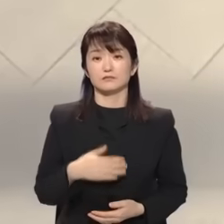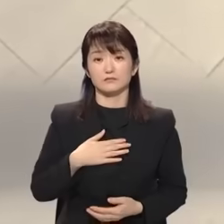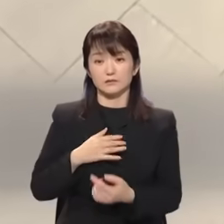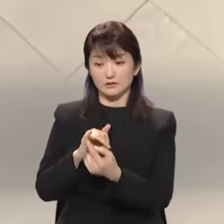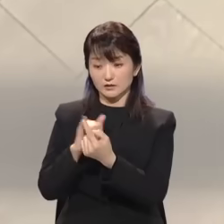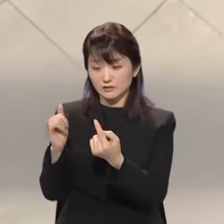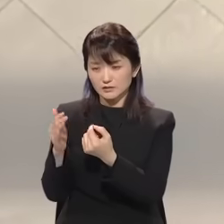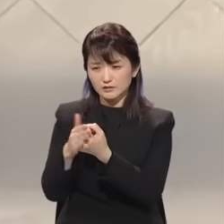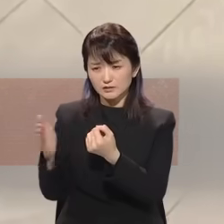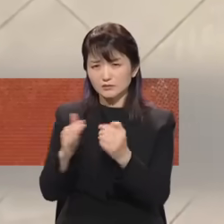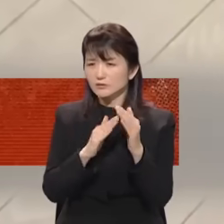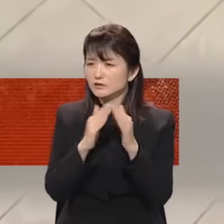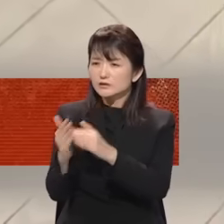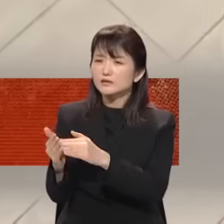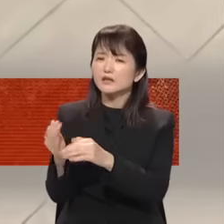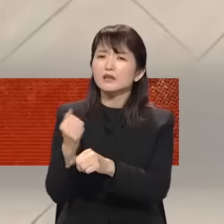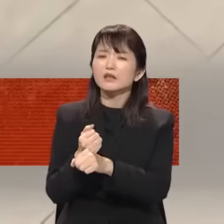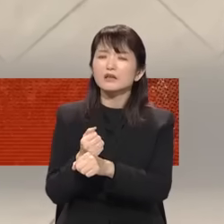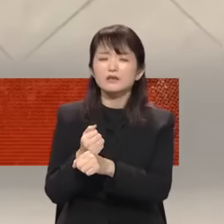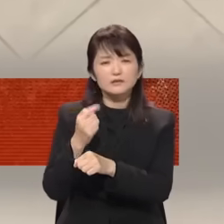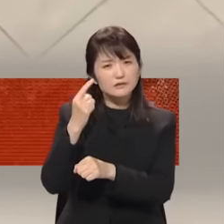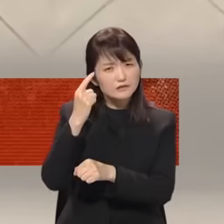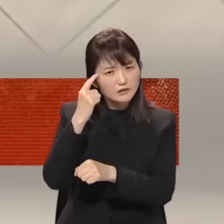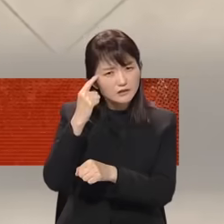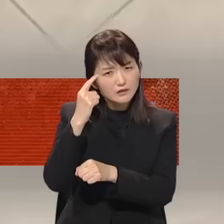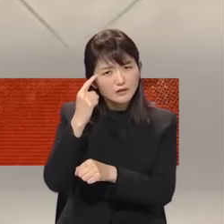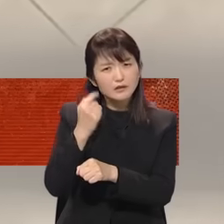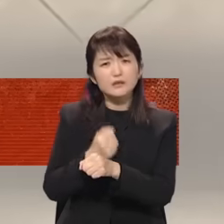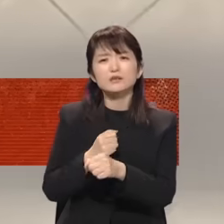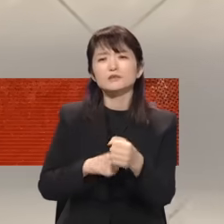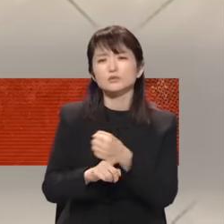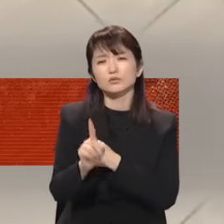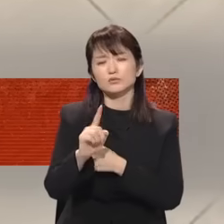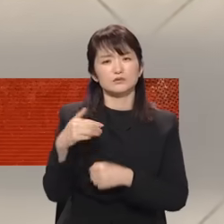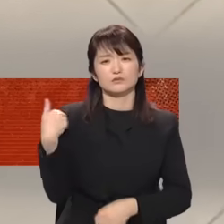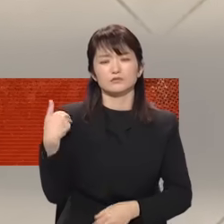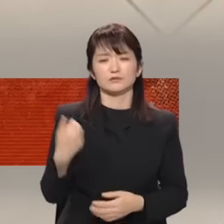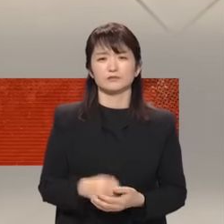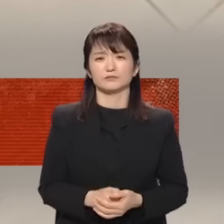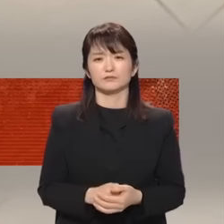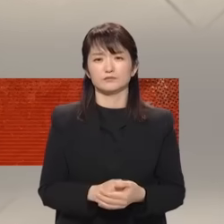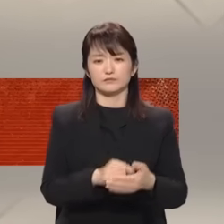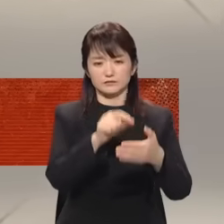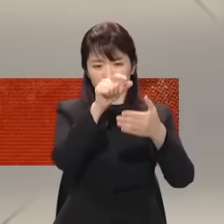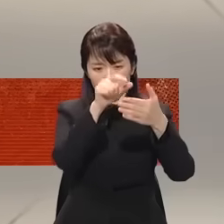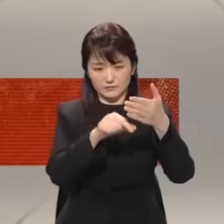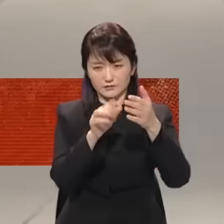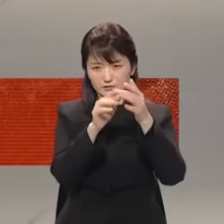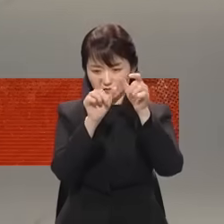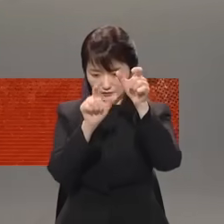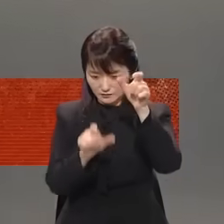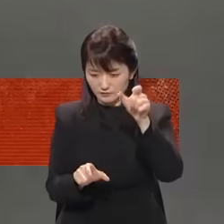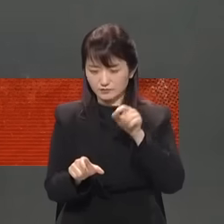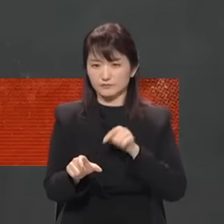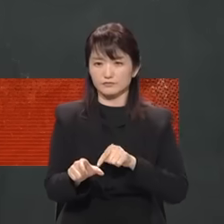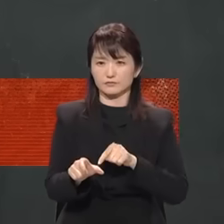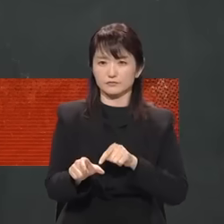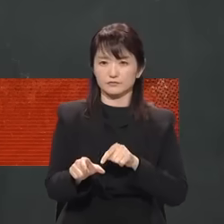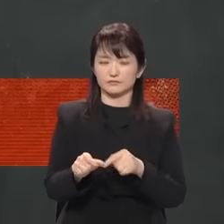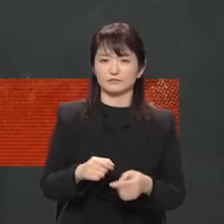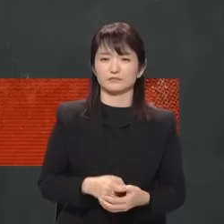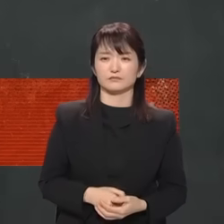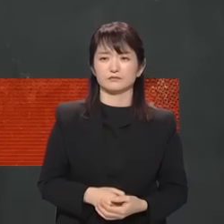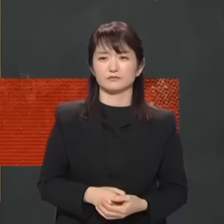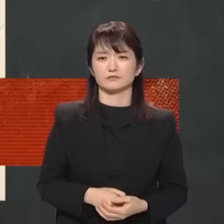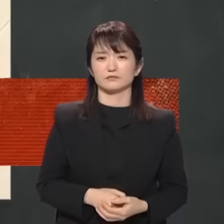이사 생각까지 해야 하는지 모르겠다 이렇게 답답함을 토로했습니다 제가이 관련 기사에 달린 그 댓글들 또 좀